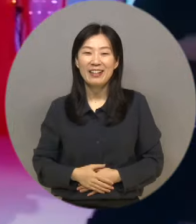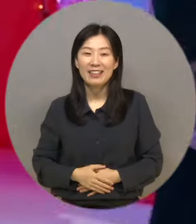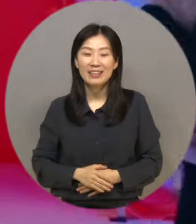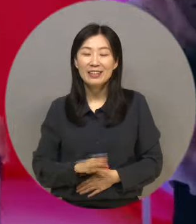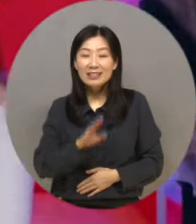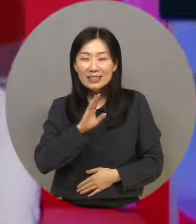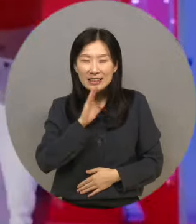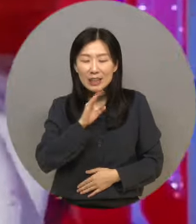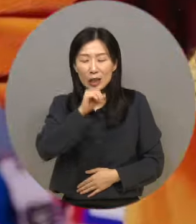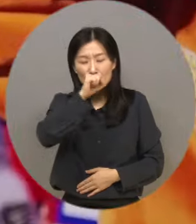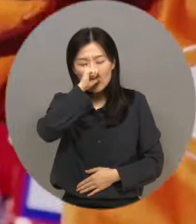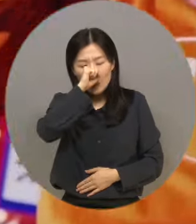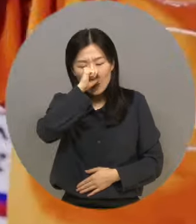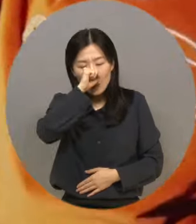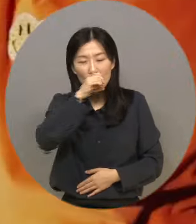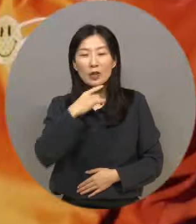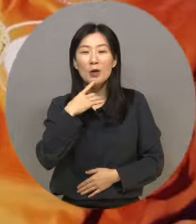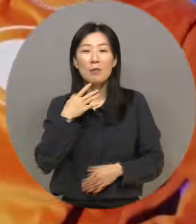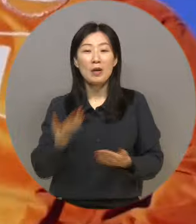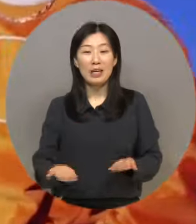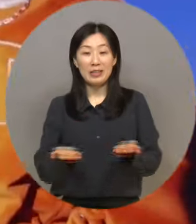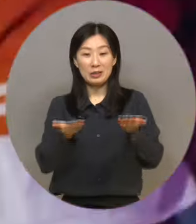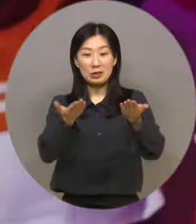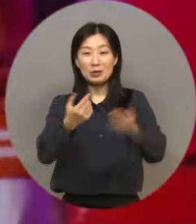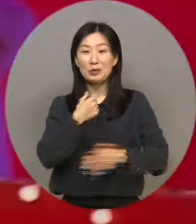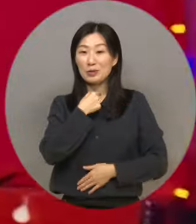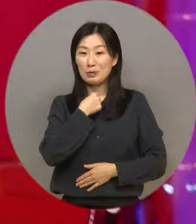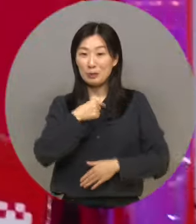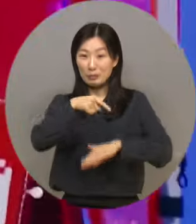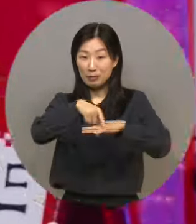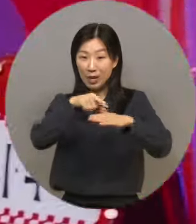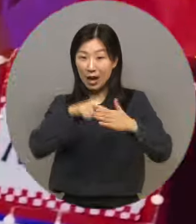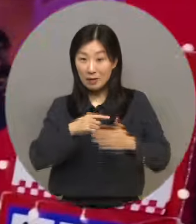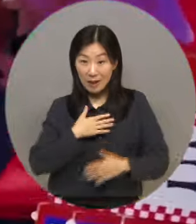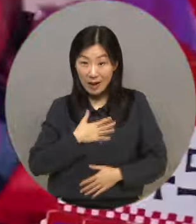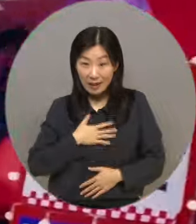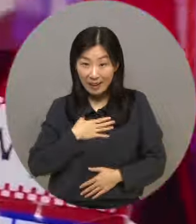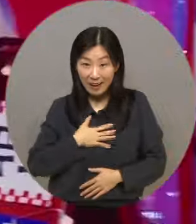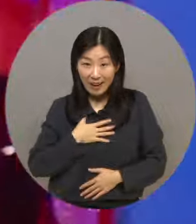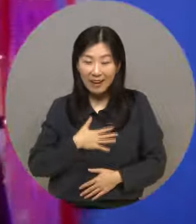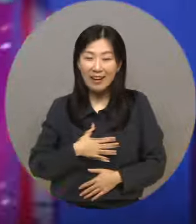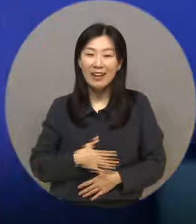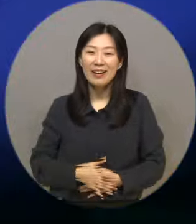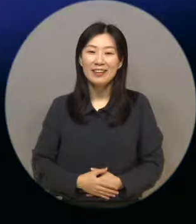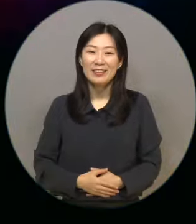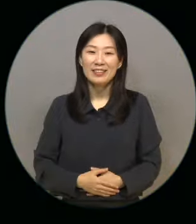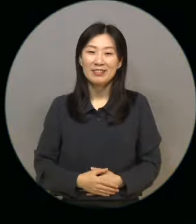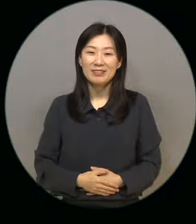진짜로 좋은 것만 주고픈 맘 알까.